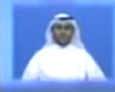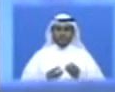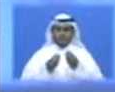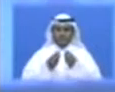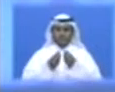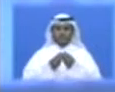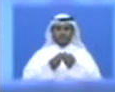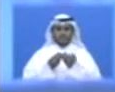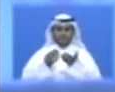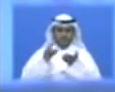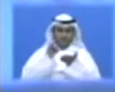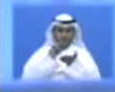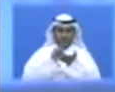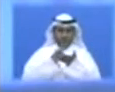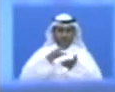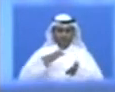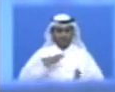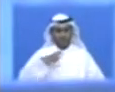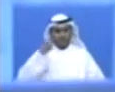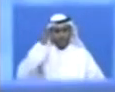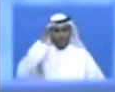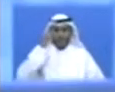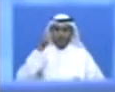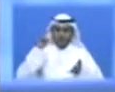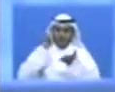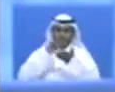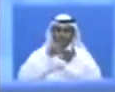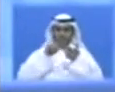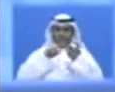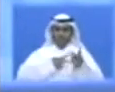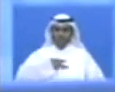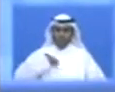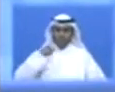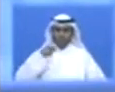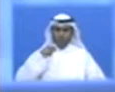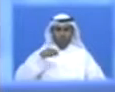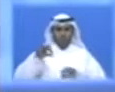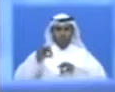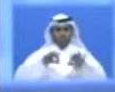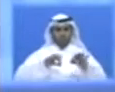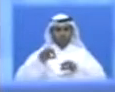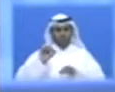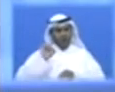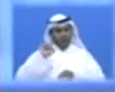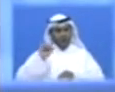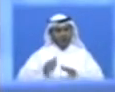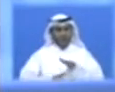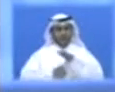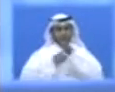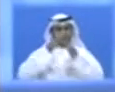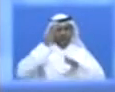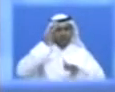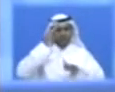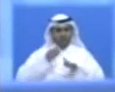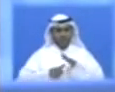هذا وكان صاحب السمو الملكي ولي العهد النائب الثاني لرئيس مجلس الوزراء المستشار والمبعوث الخاص